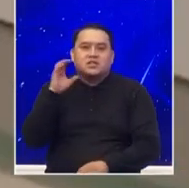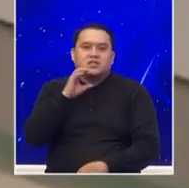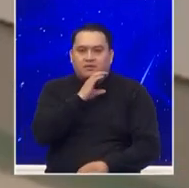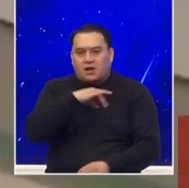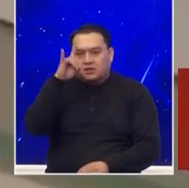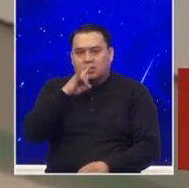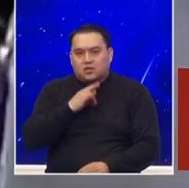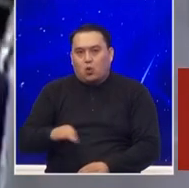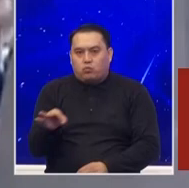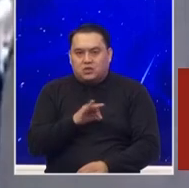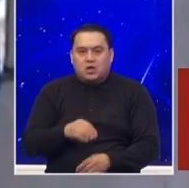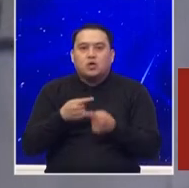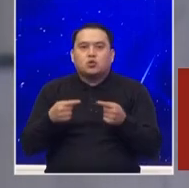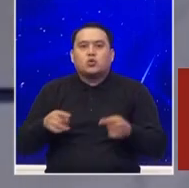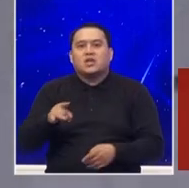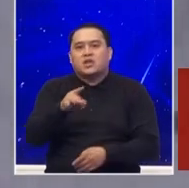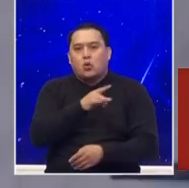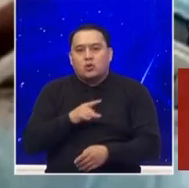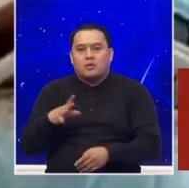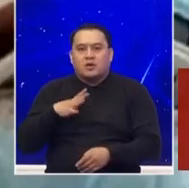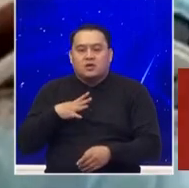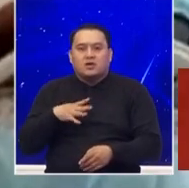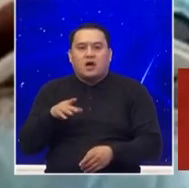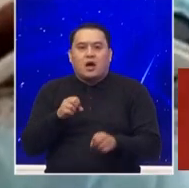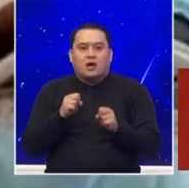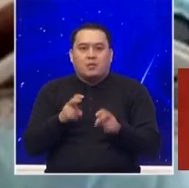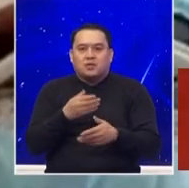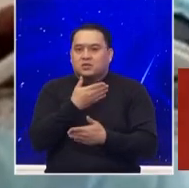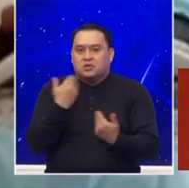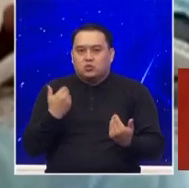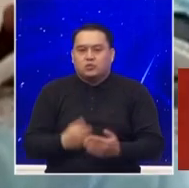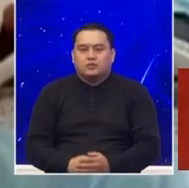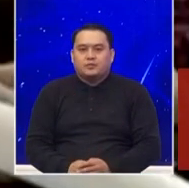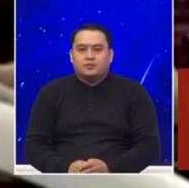и Северо-Казахстанская области. Другие регионы пребывают в зеленой зоне.